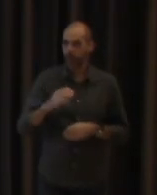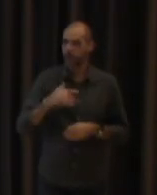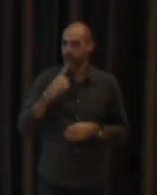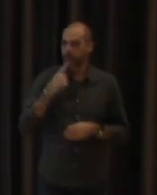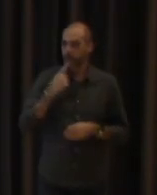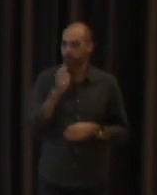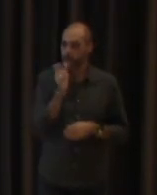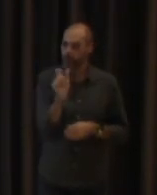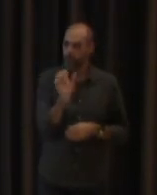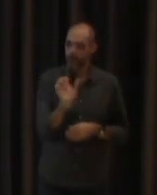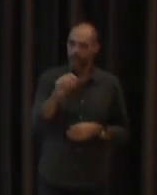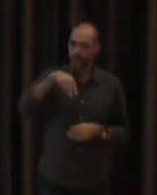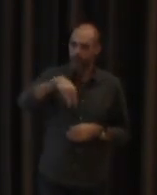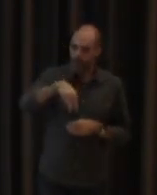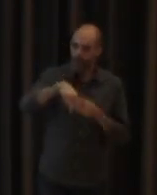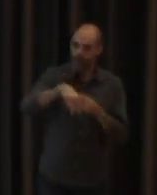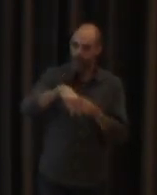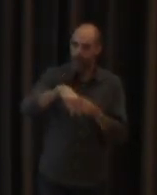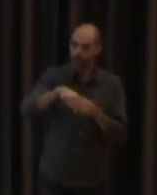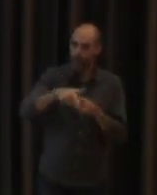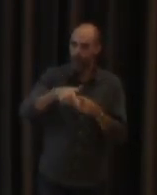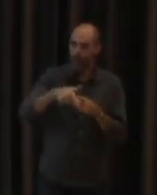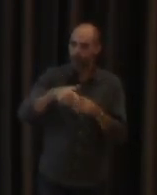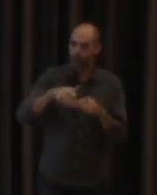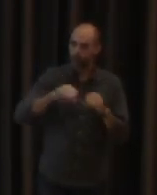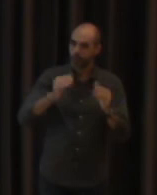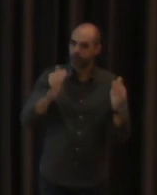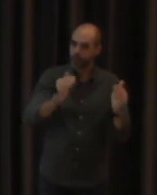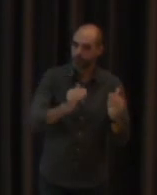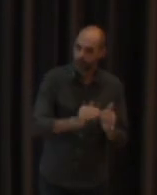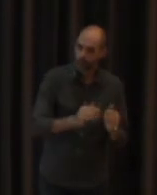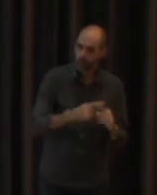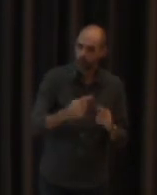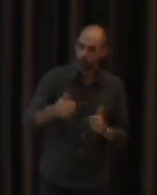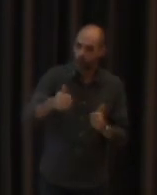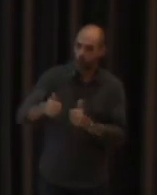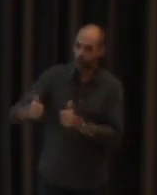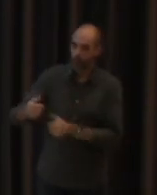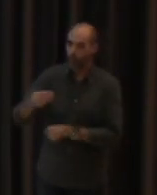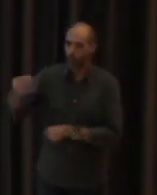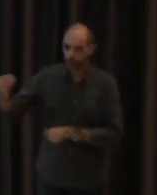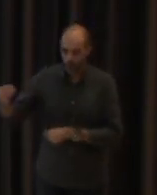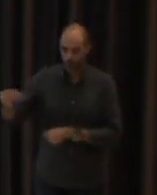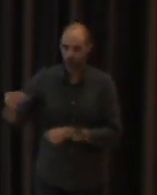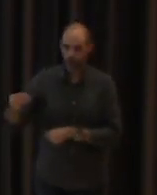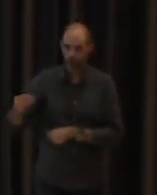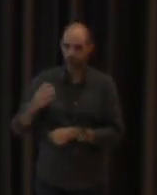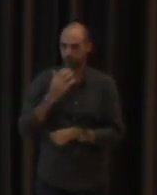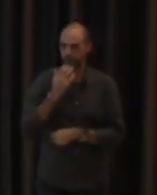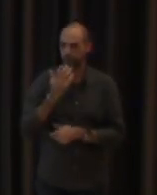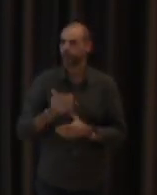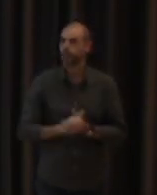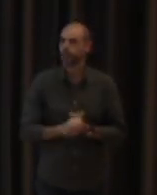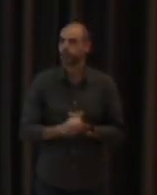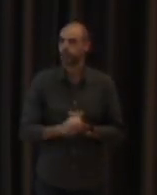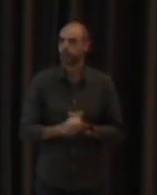pronom en, actualment, perdi terreny. Per què? Perquè té massa competidors. En té massa.